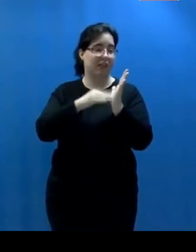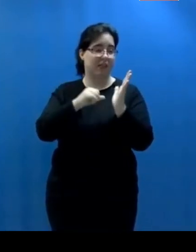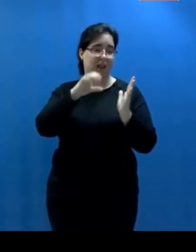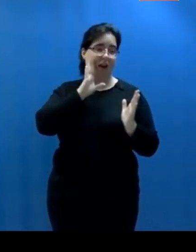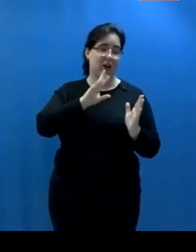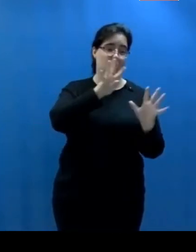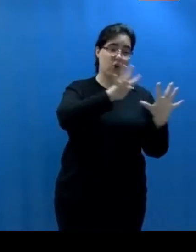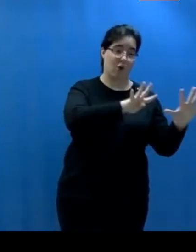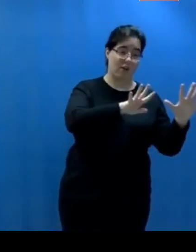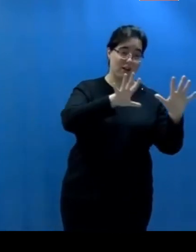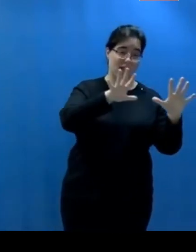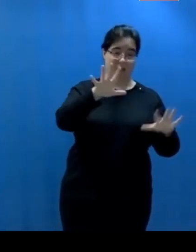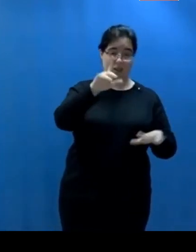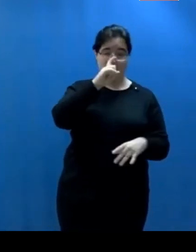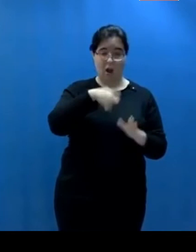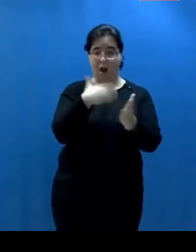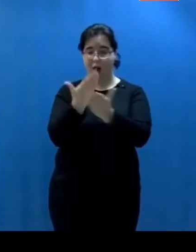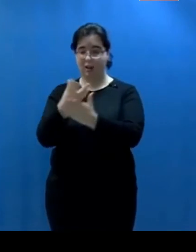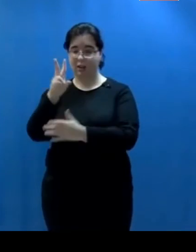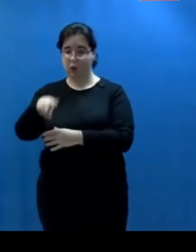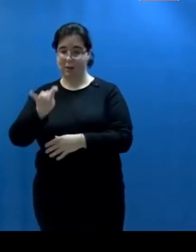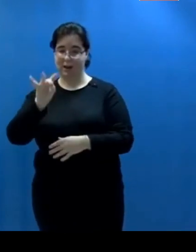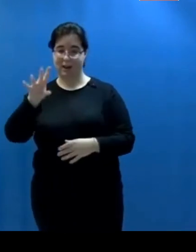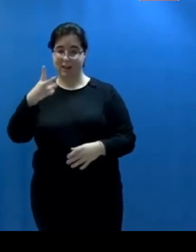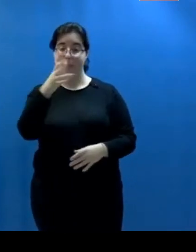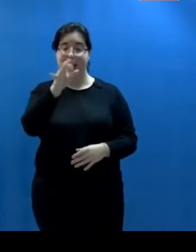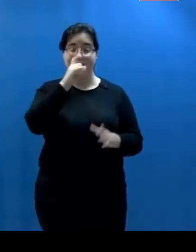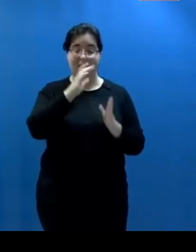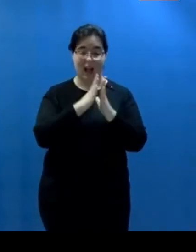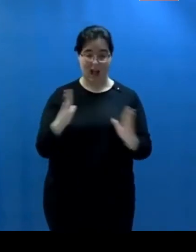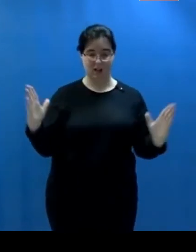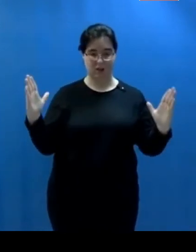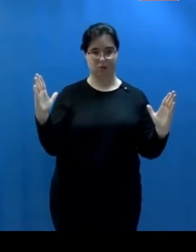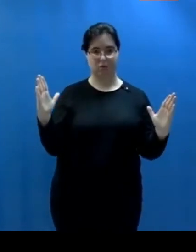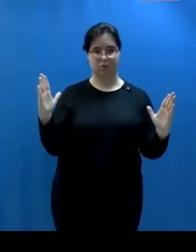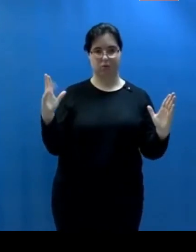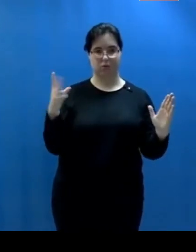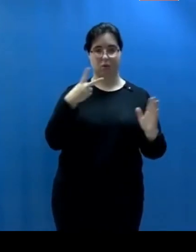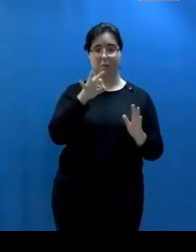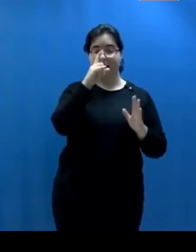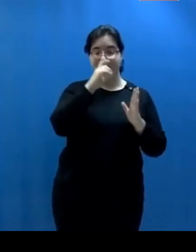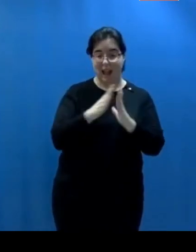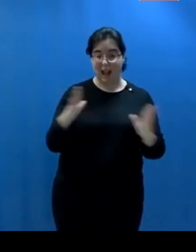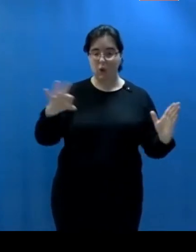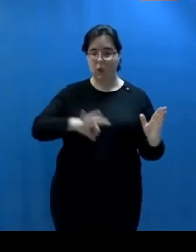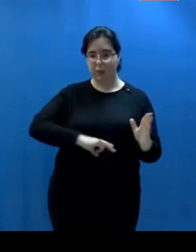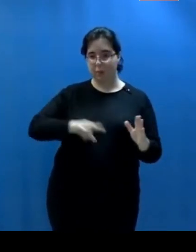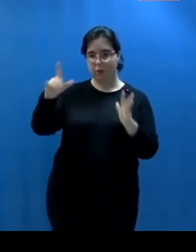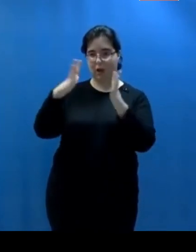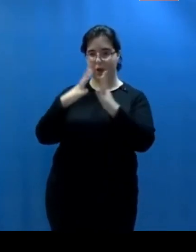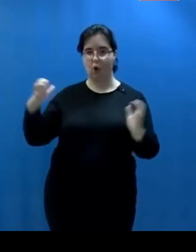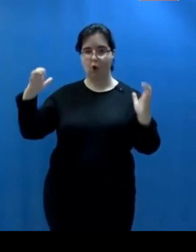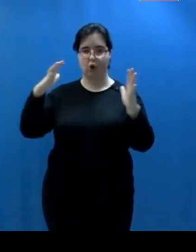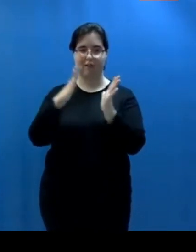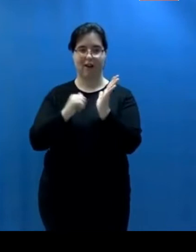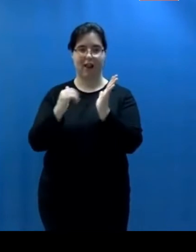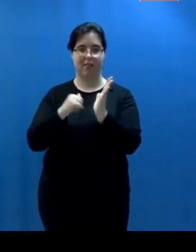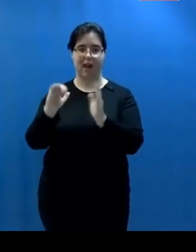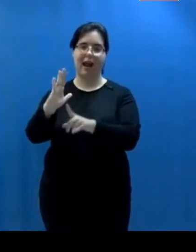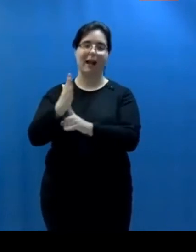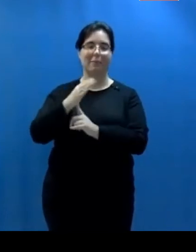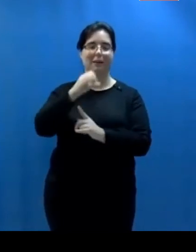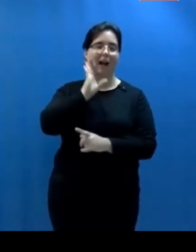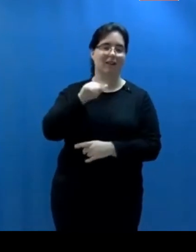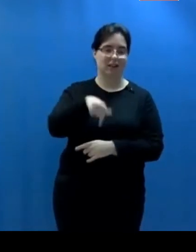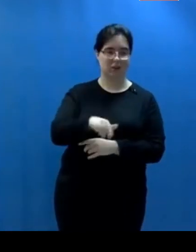2015, 20 anys, senyora Carrasco, mitja vida seua i meua, 20 anys sent diputat de les Corts Valencianes representant a Castelló. I no només era